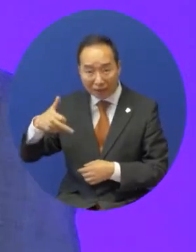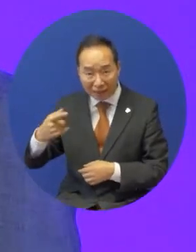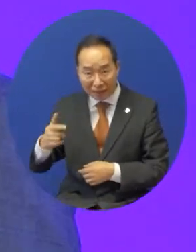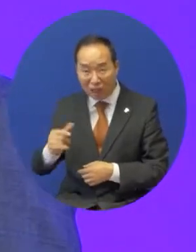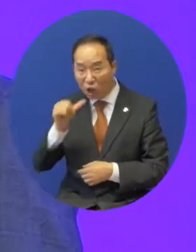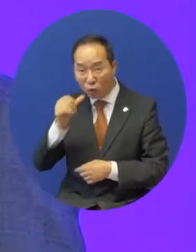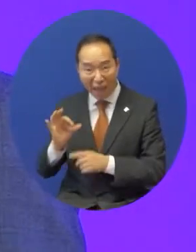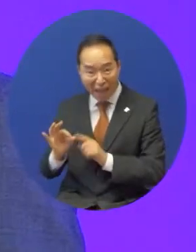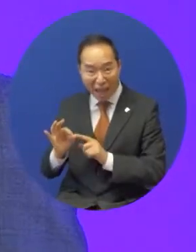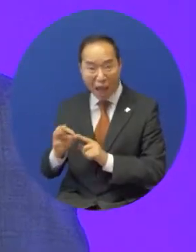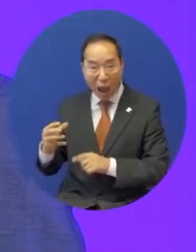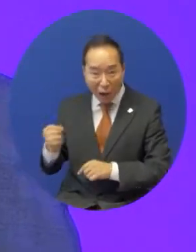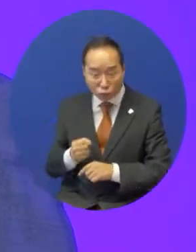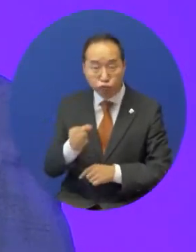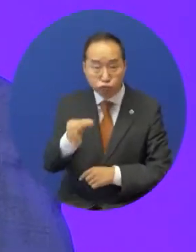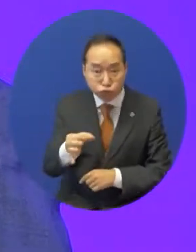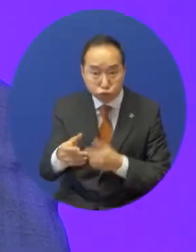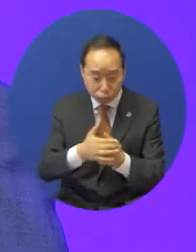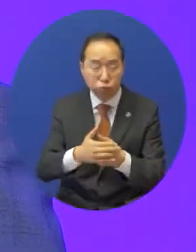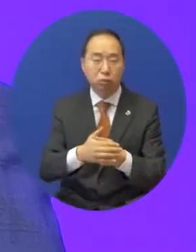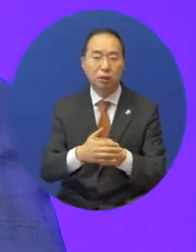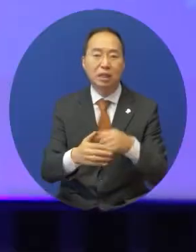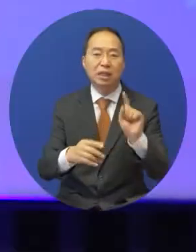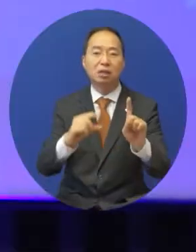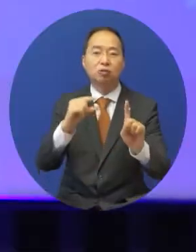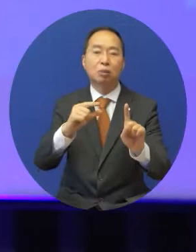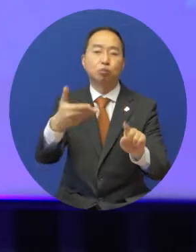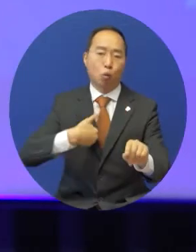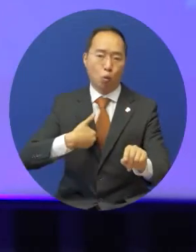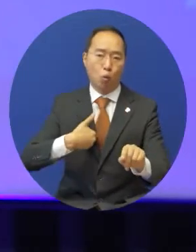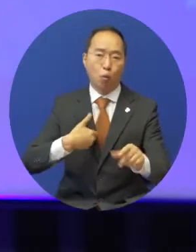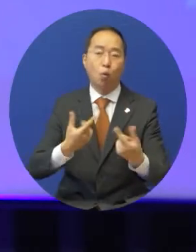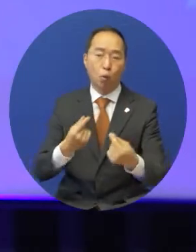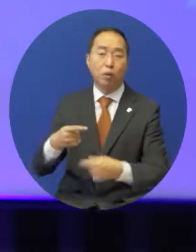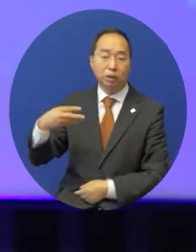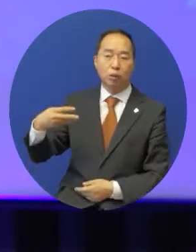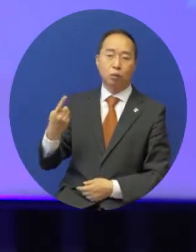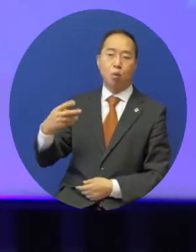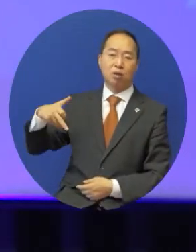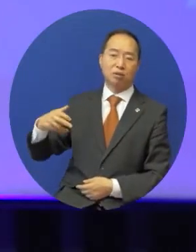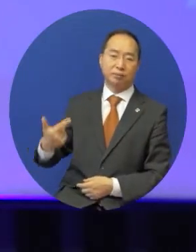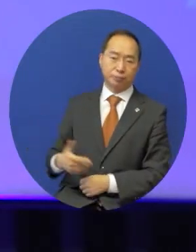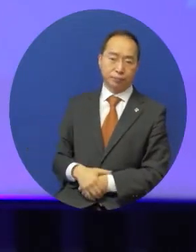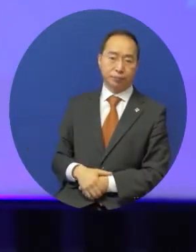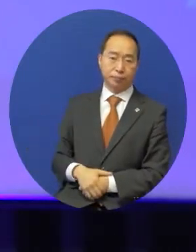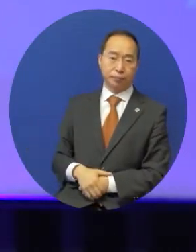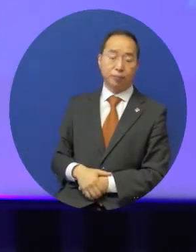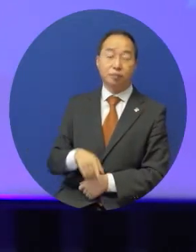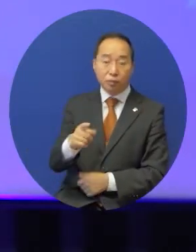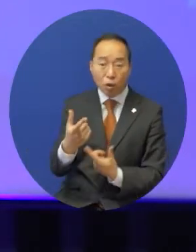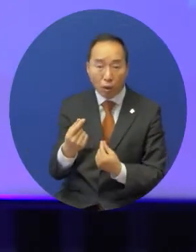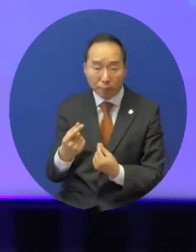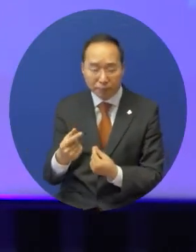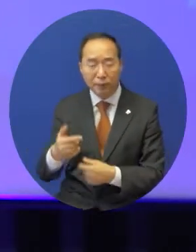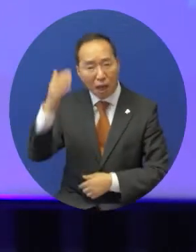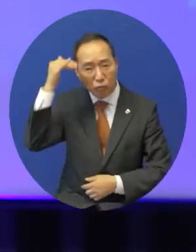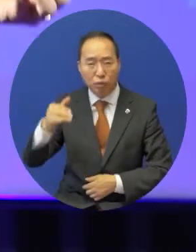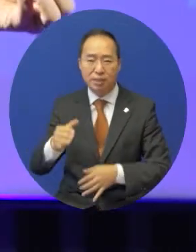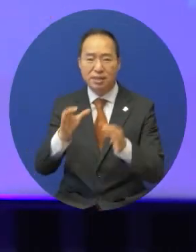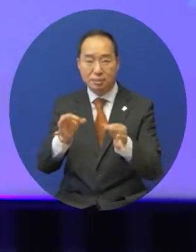그래서 우리나라 기업들 중에서도 금 거래소를 인수를 해가지고 그